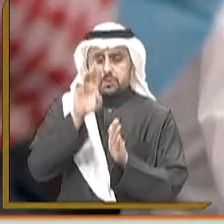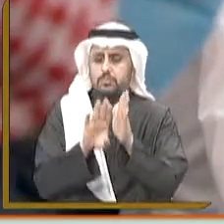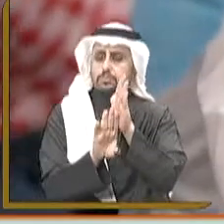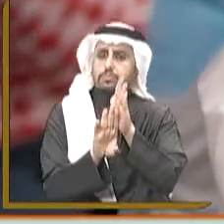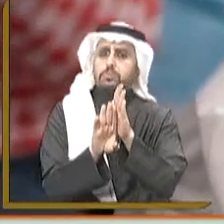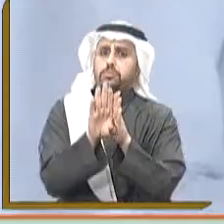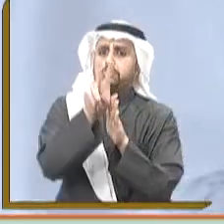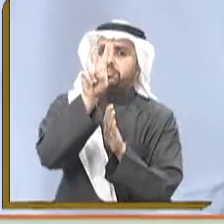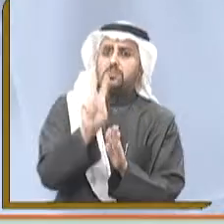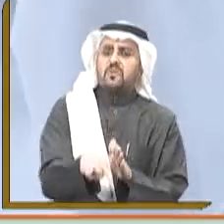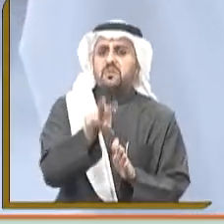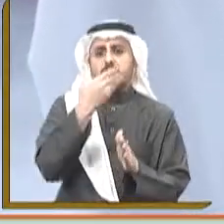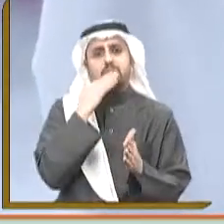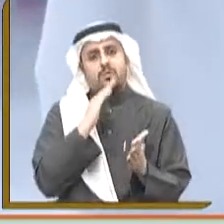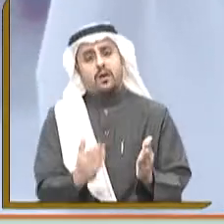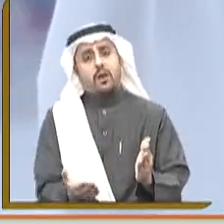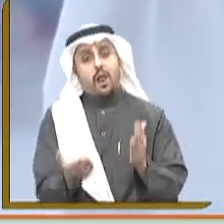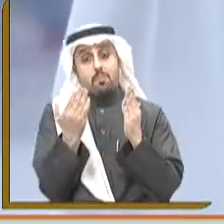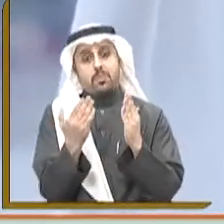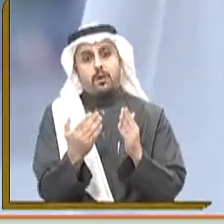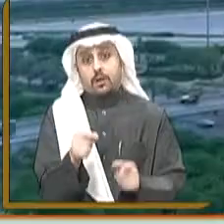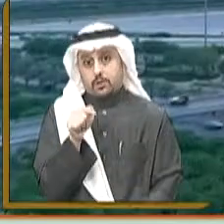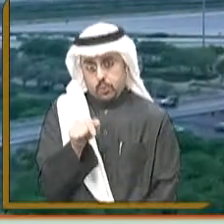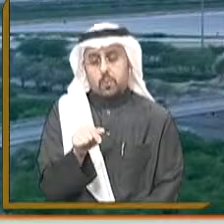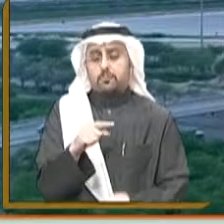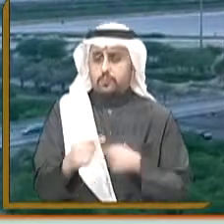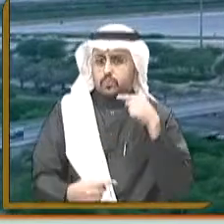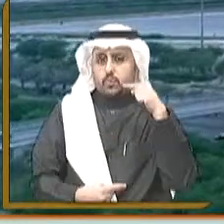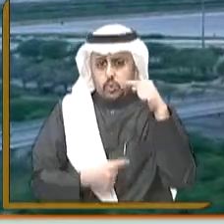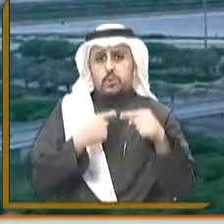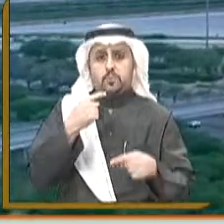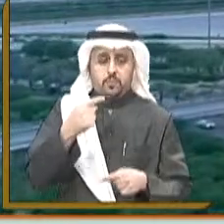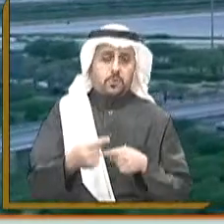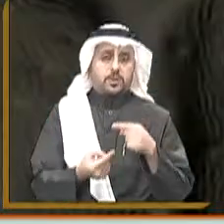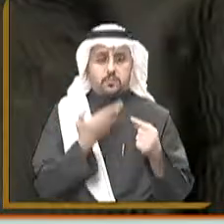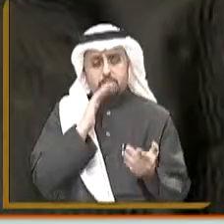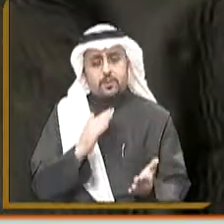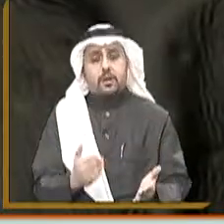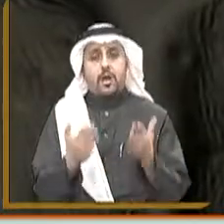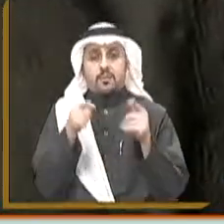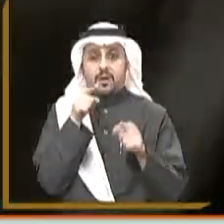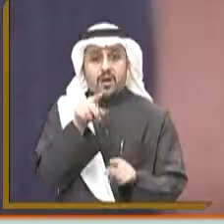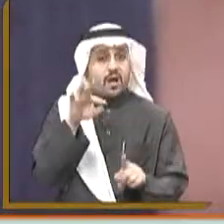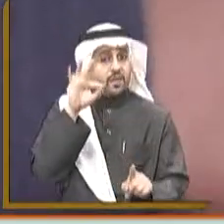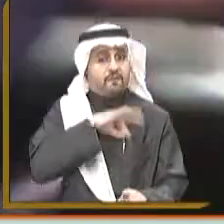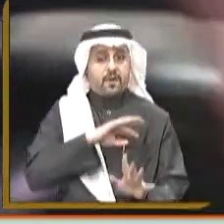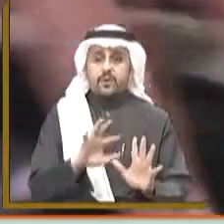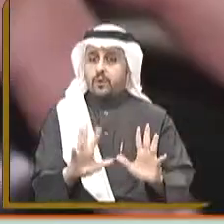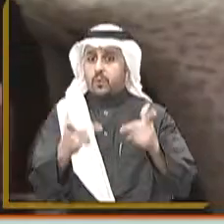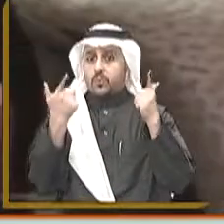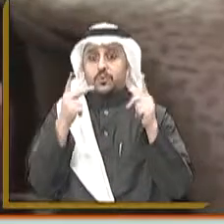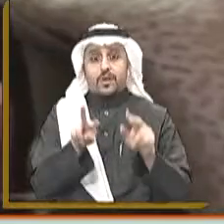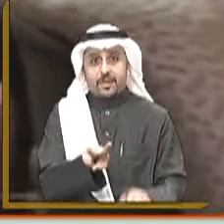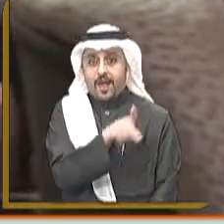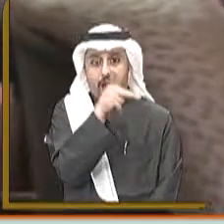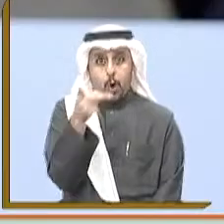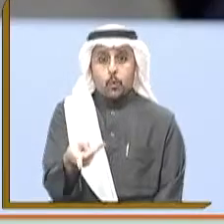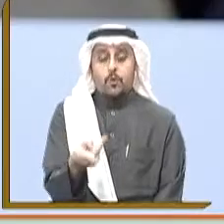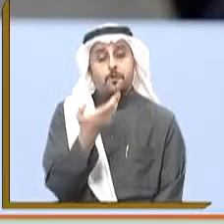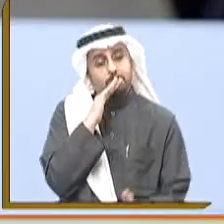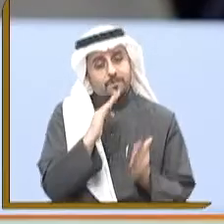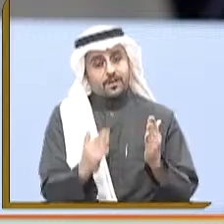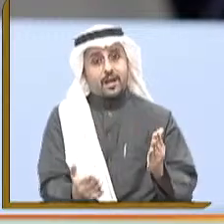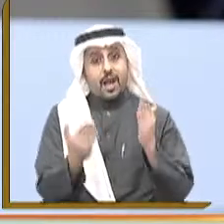قياسية. وقفزات النمو المسجلة لاقتصاد المملكة تترجم تسارع مسيرة التحول